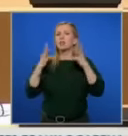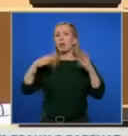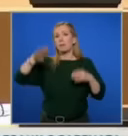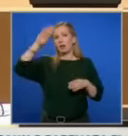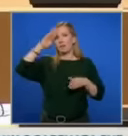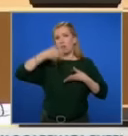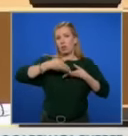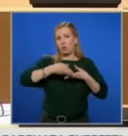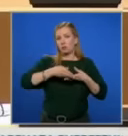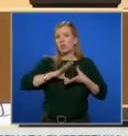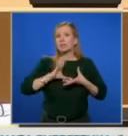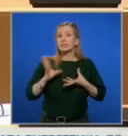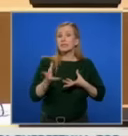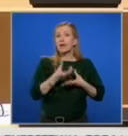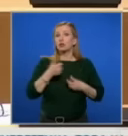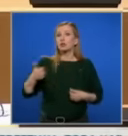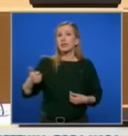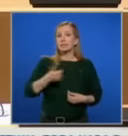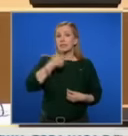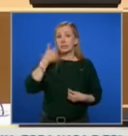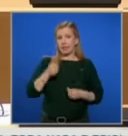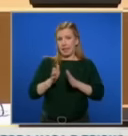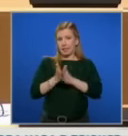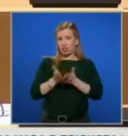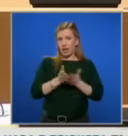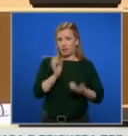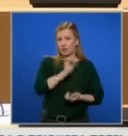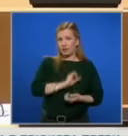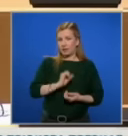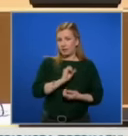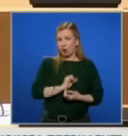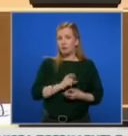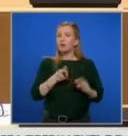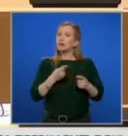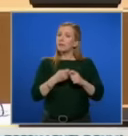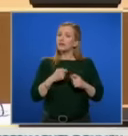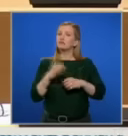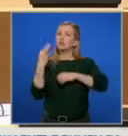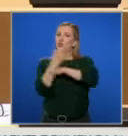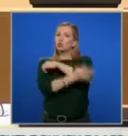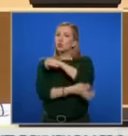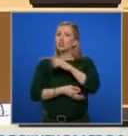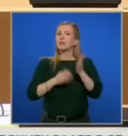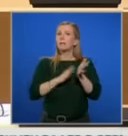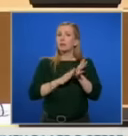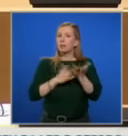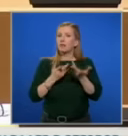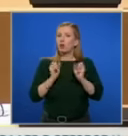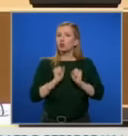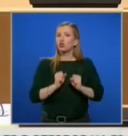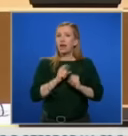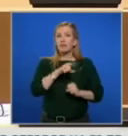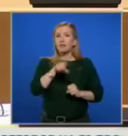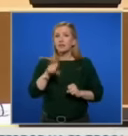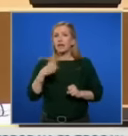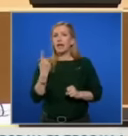с лидерите на страните членки, това сътрудничество в сферата на сигурността с Украина създаде исторически пример за това какво да очаква